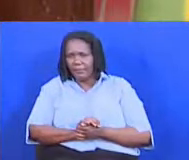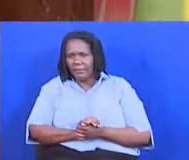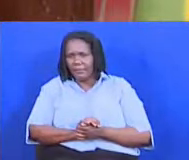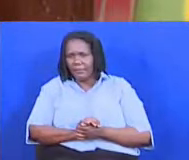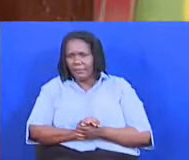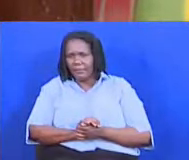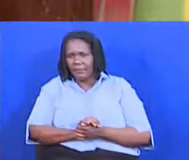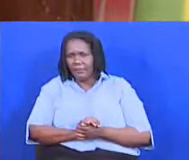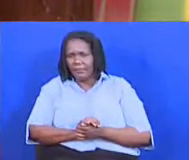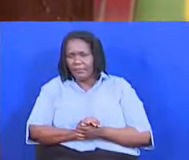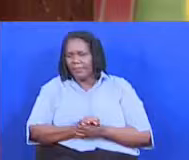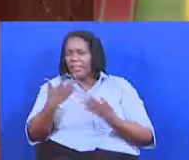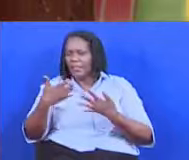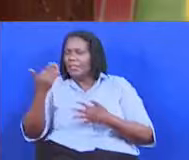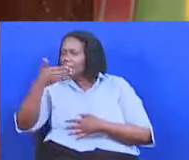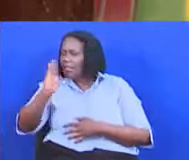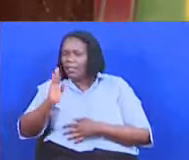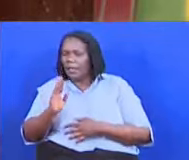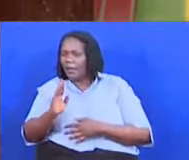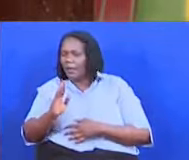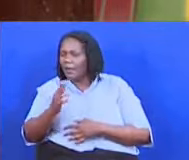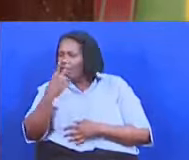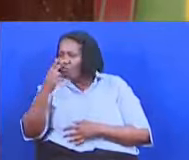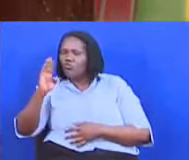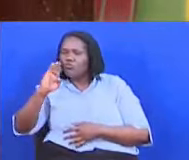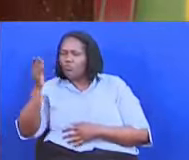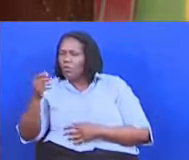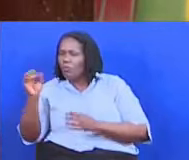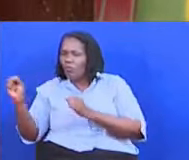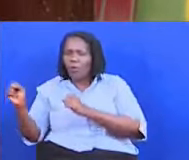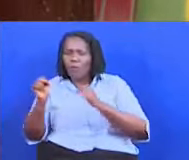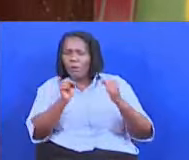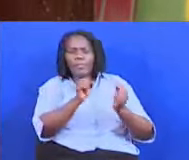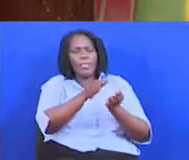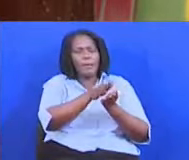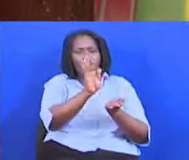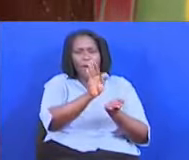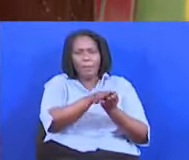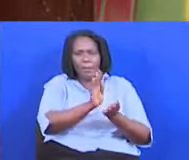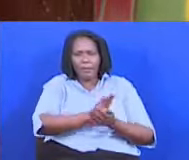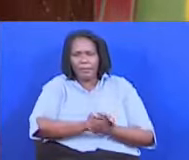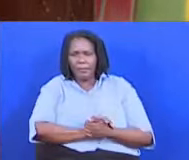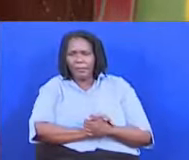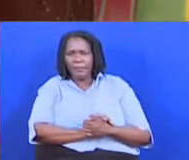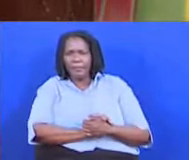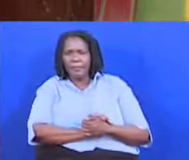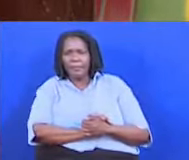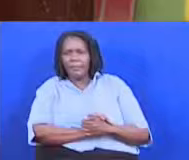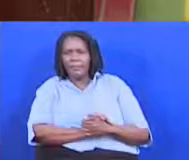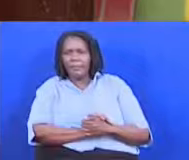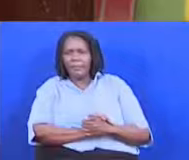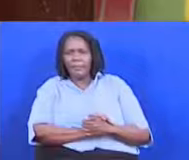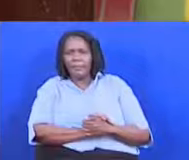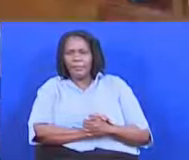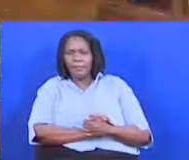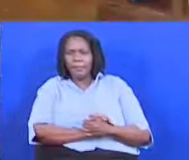ya kuhamisha mamba hawa ambao wamekuwa wakileta madhara makubwa katika maeneo mengi katika nchi yetu?